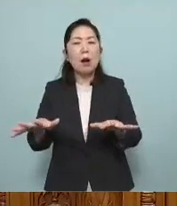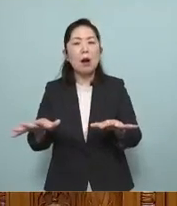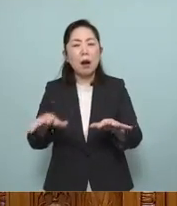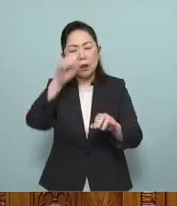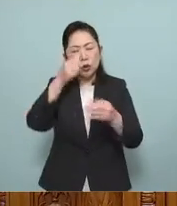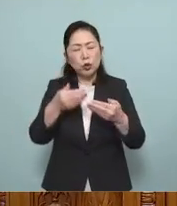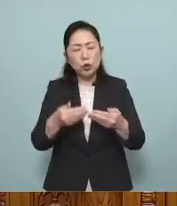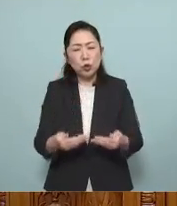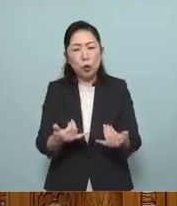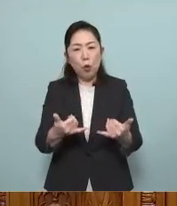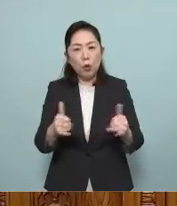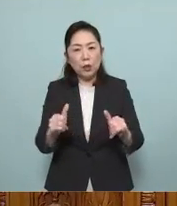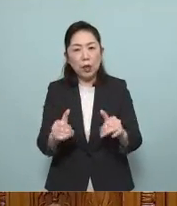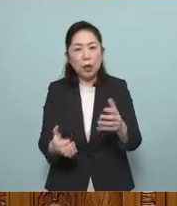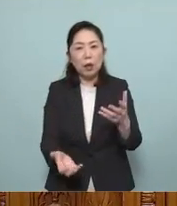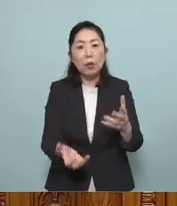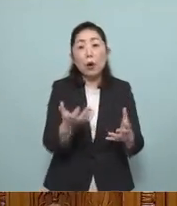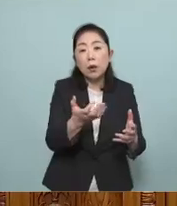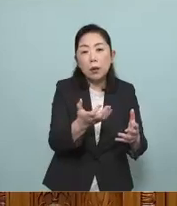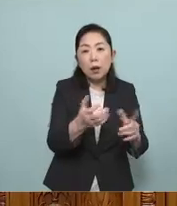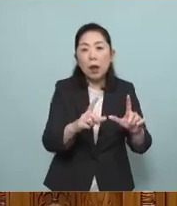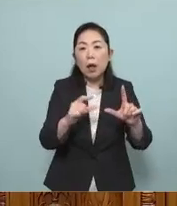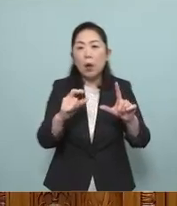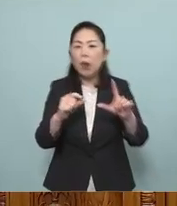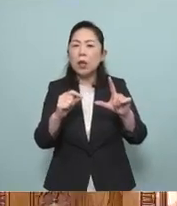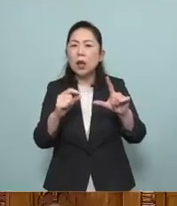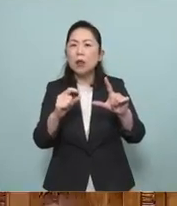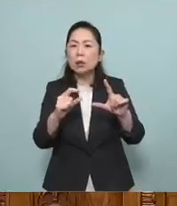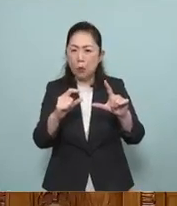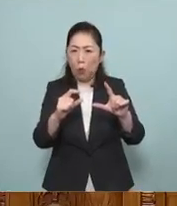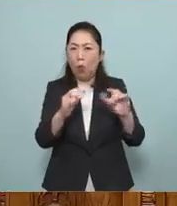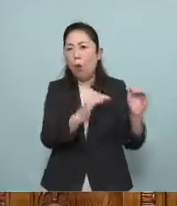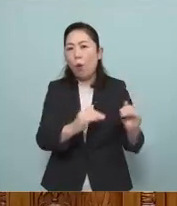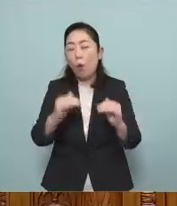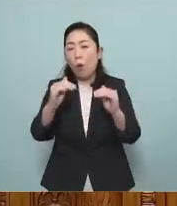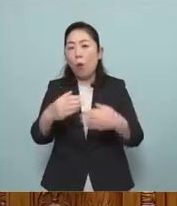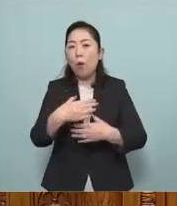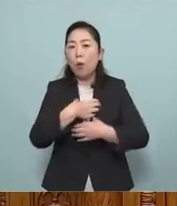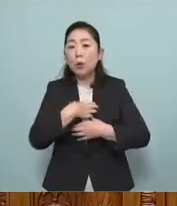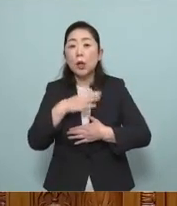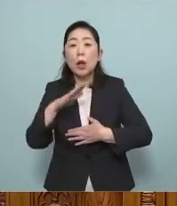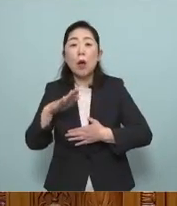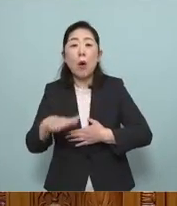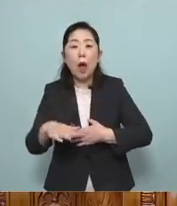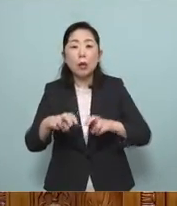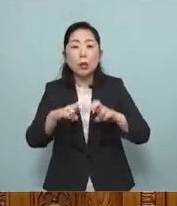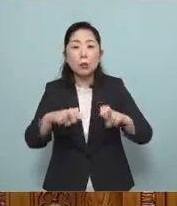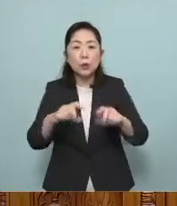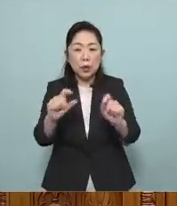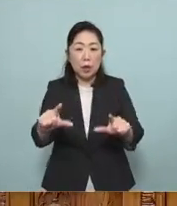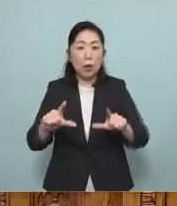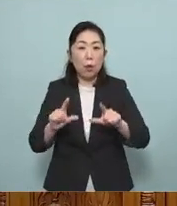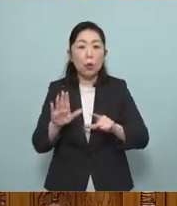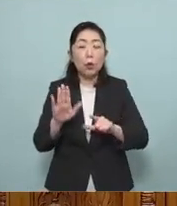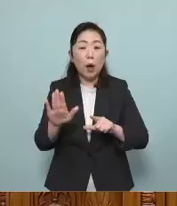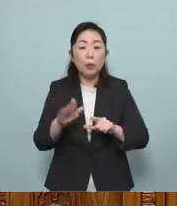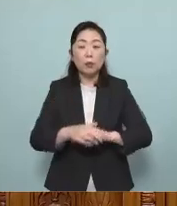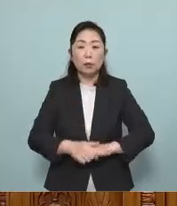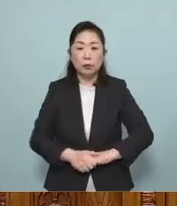者が発生する割合が高くなる恐れがあるといった分析が報告され